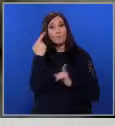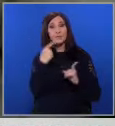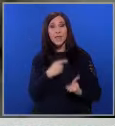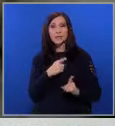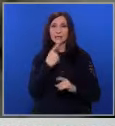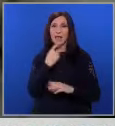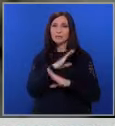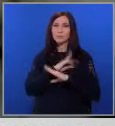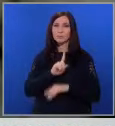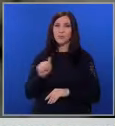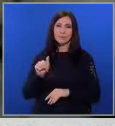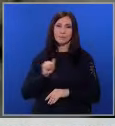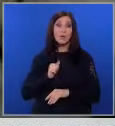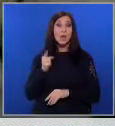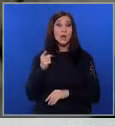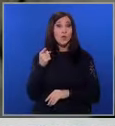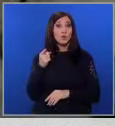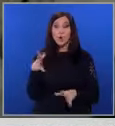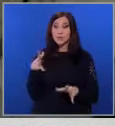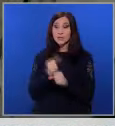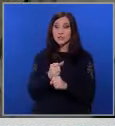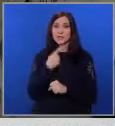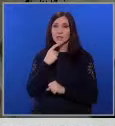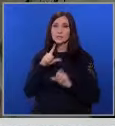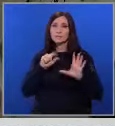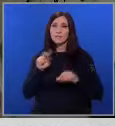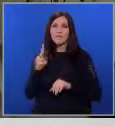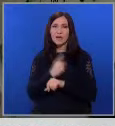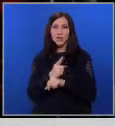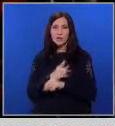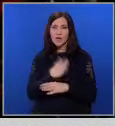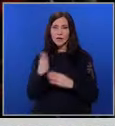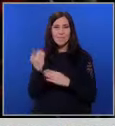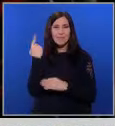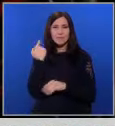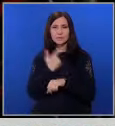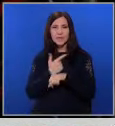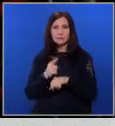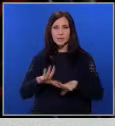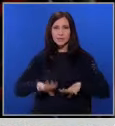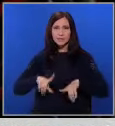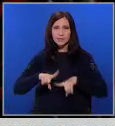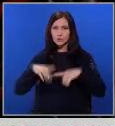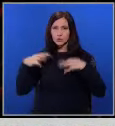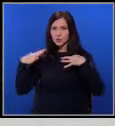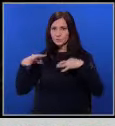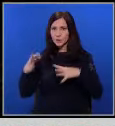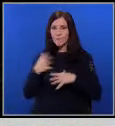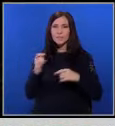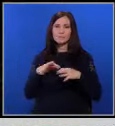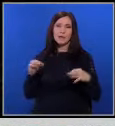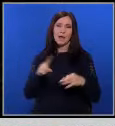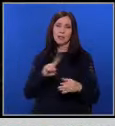по непредпазливост и той е бил задържан за 72 часа. В края на миналата седмица градския съд го е освободил без мярка